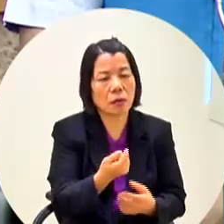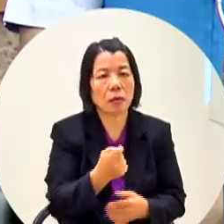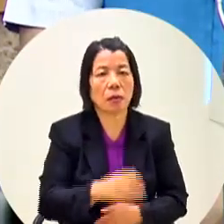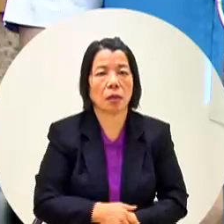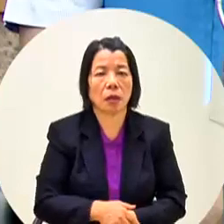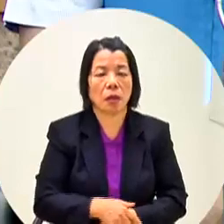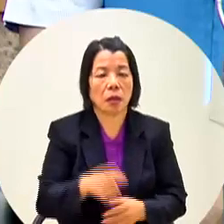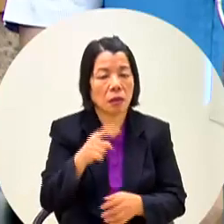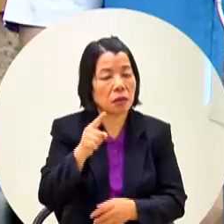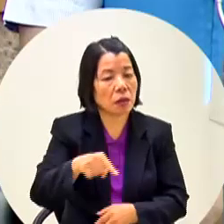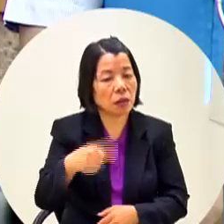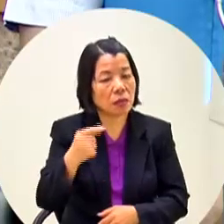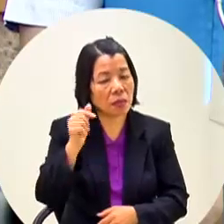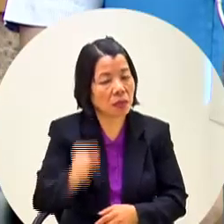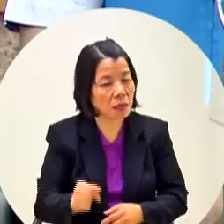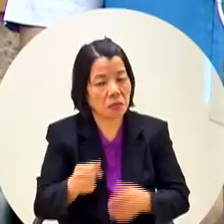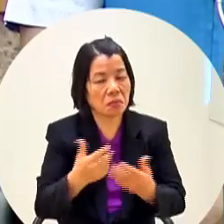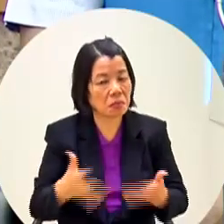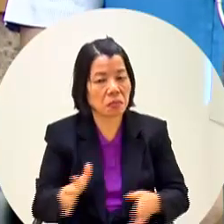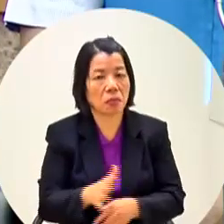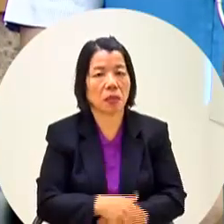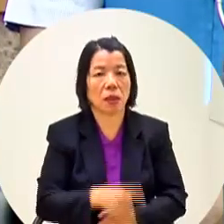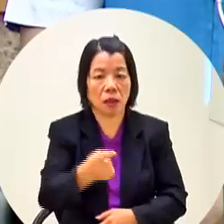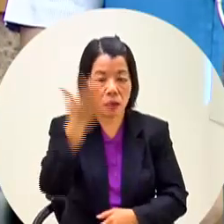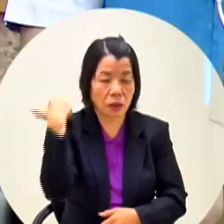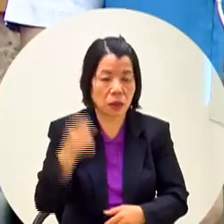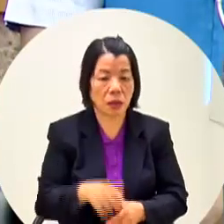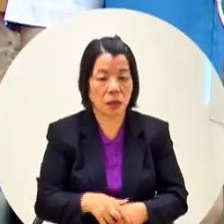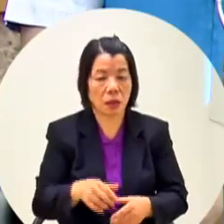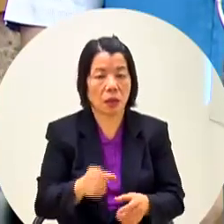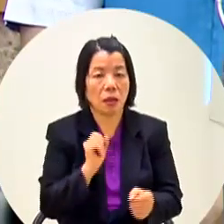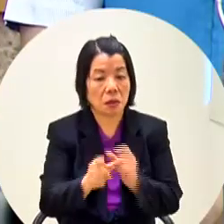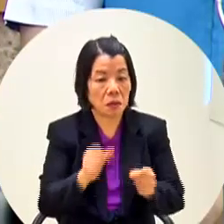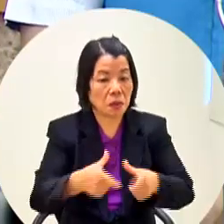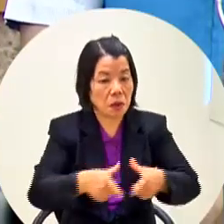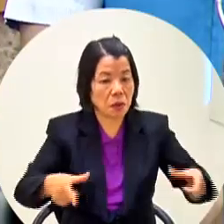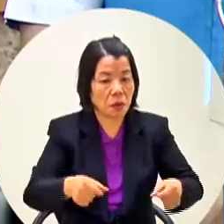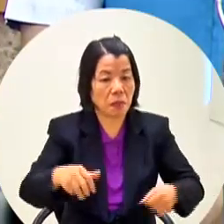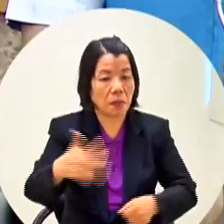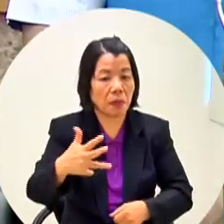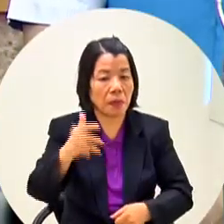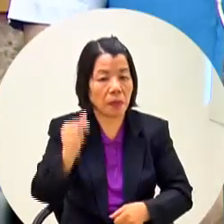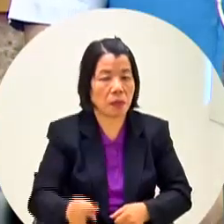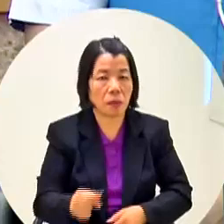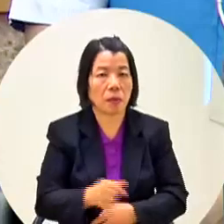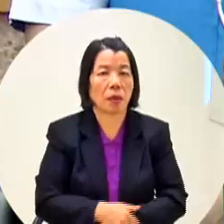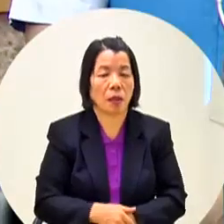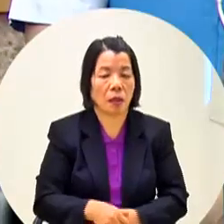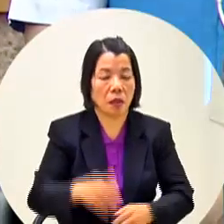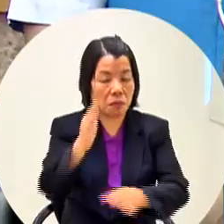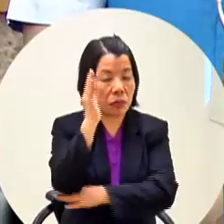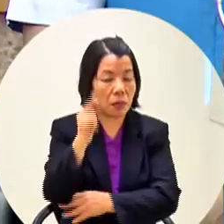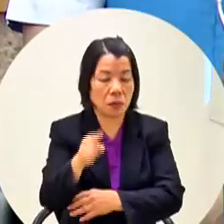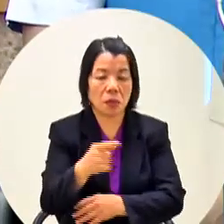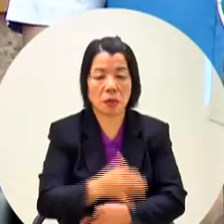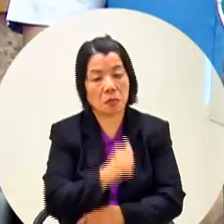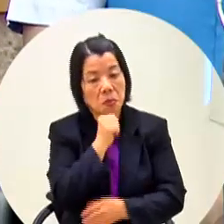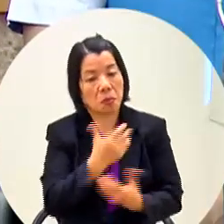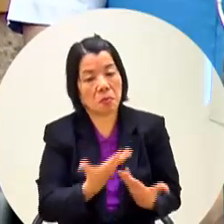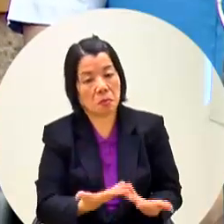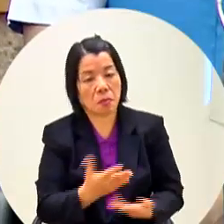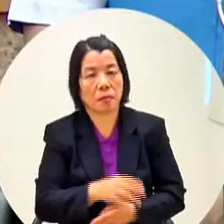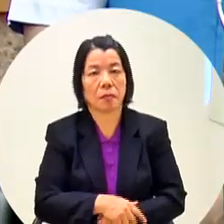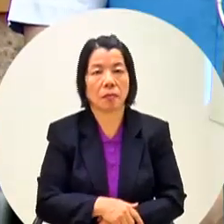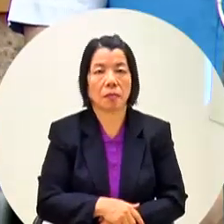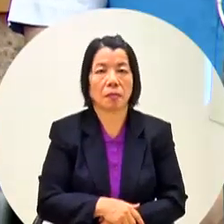1111亿。在做这些事情，以前的消费券要800亿啊，我们地方政府打 PPP 安诺， 我在这里再次建议哈，